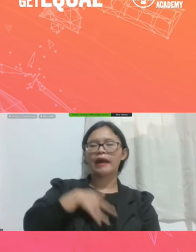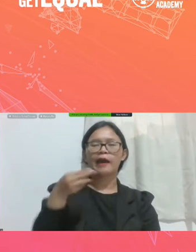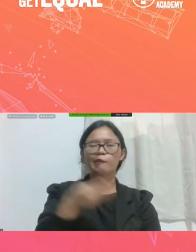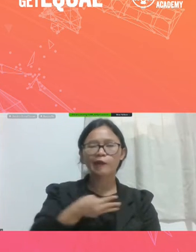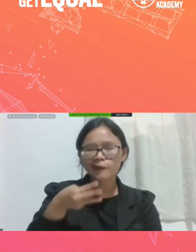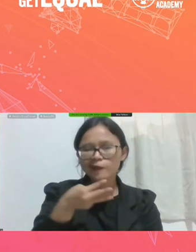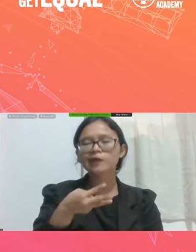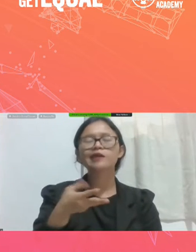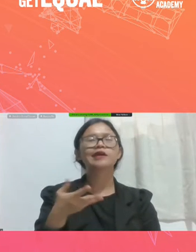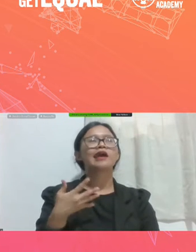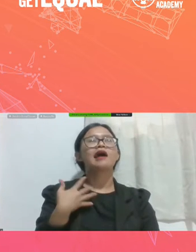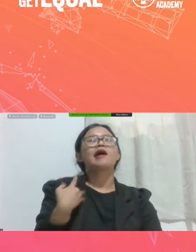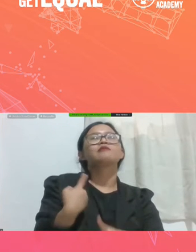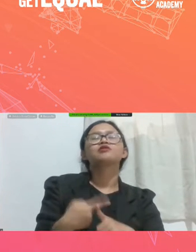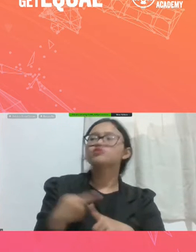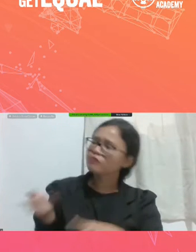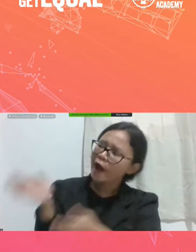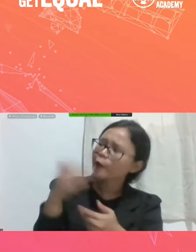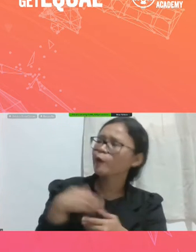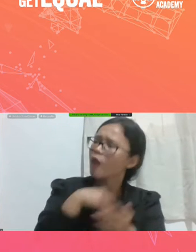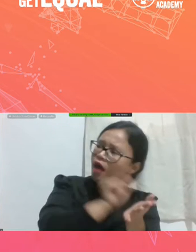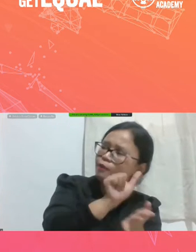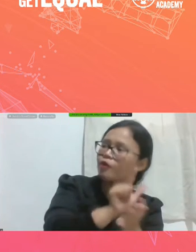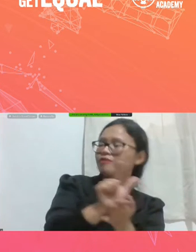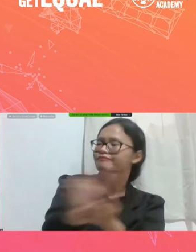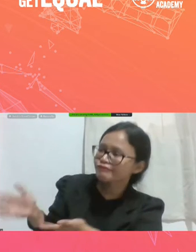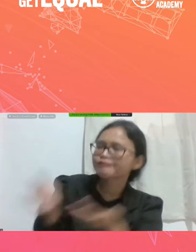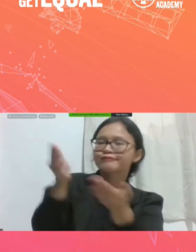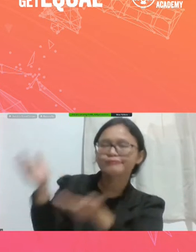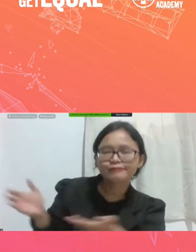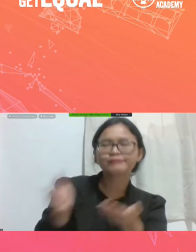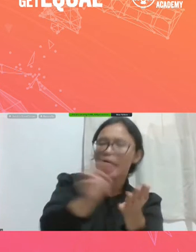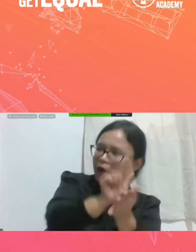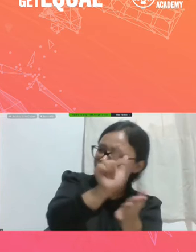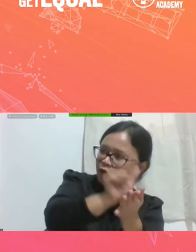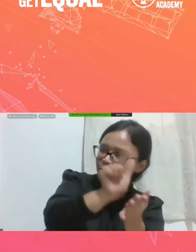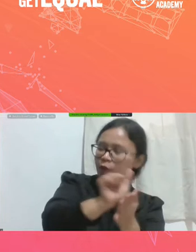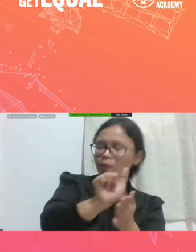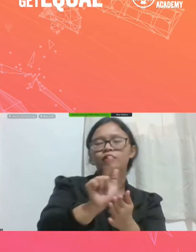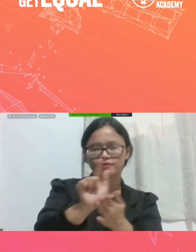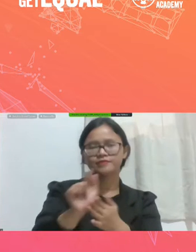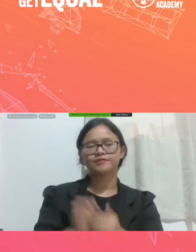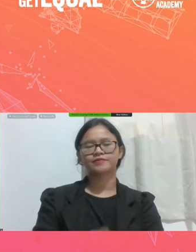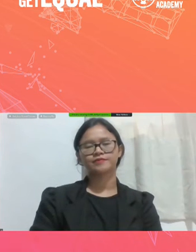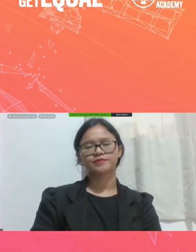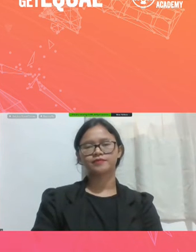mereka ketika melaporkan misalnya kekerasan online. Oke, next.